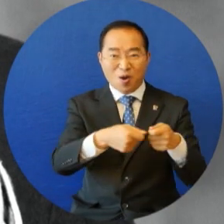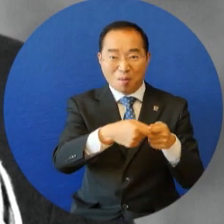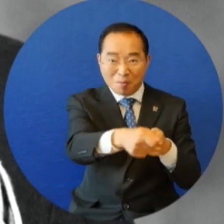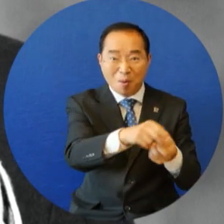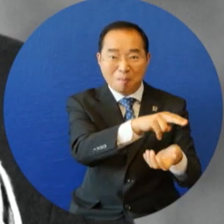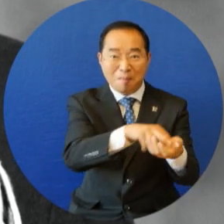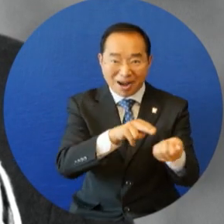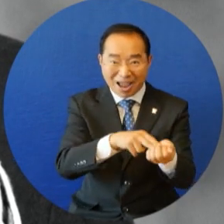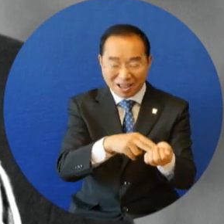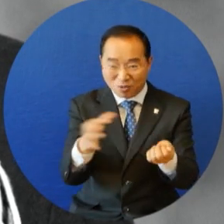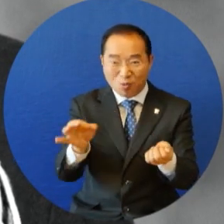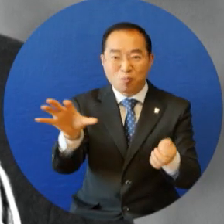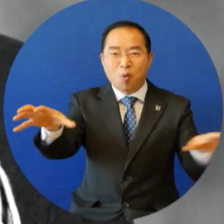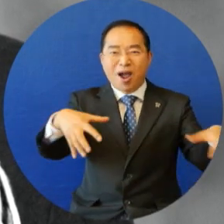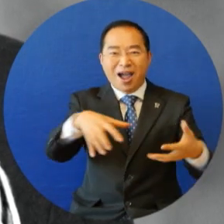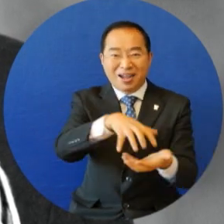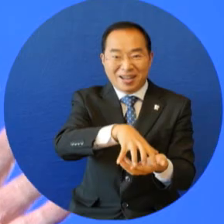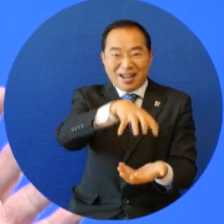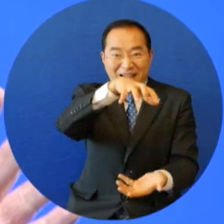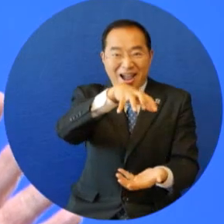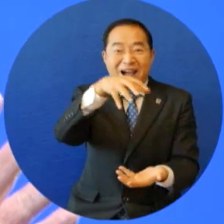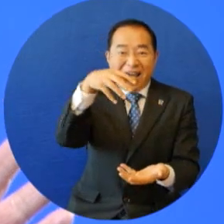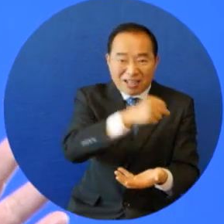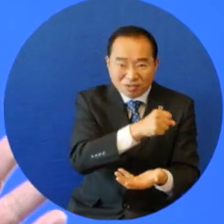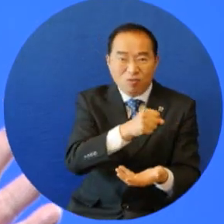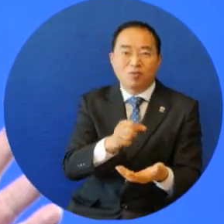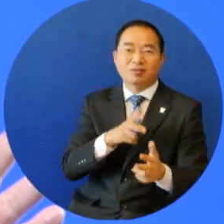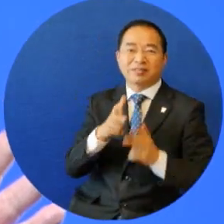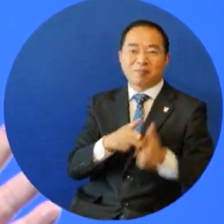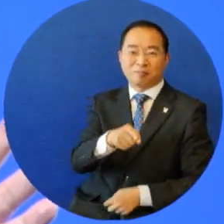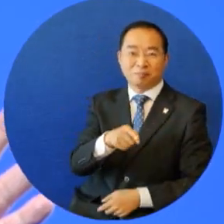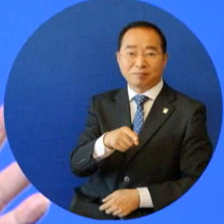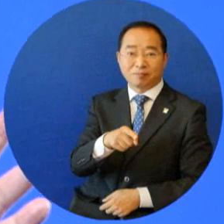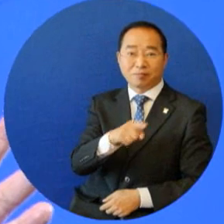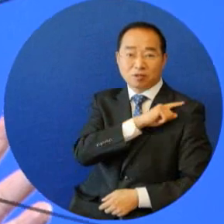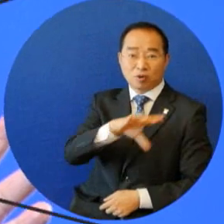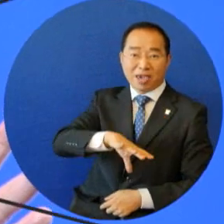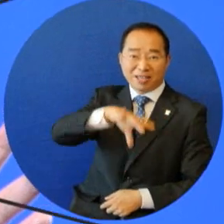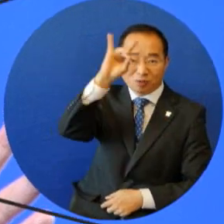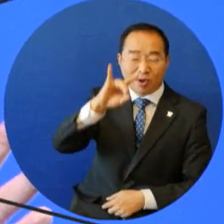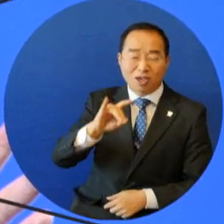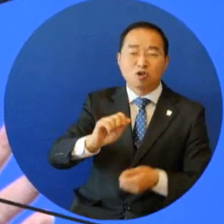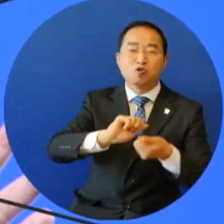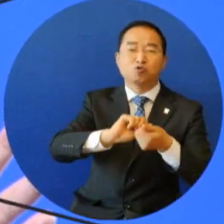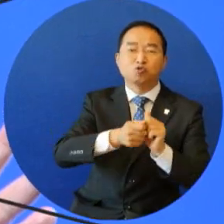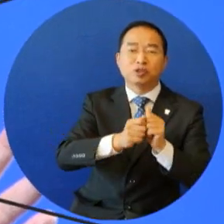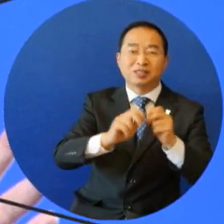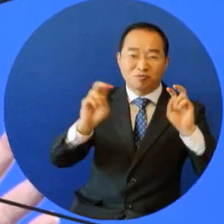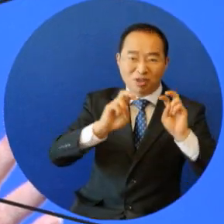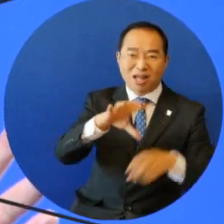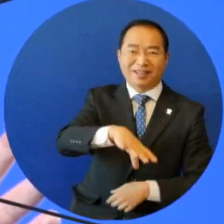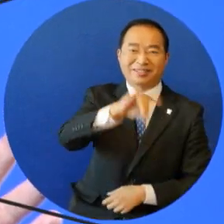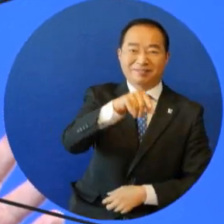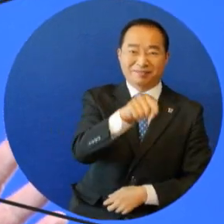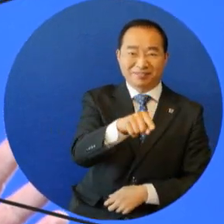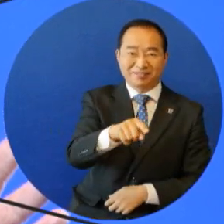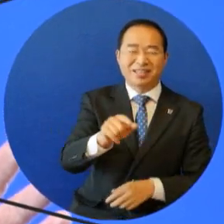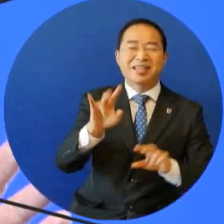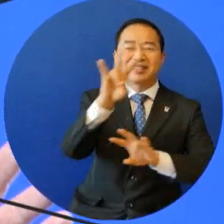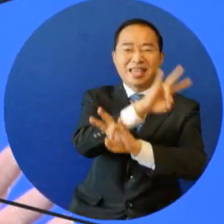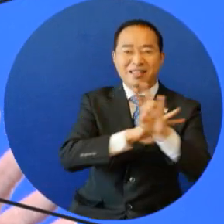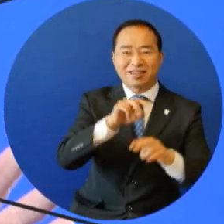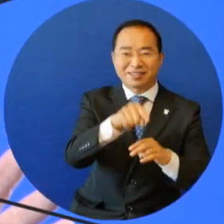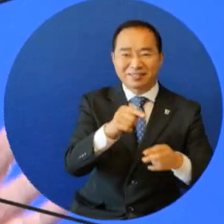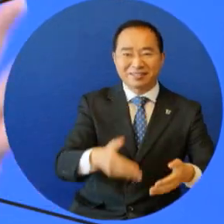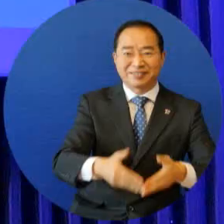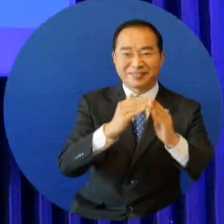회사를 설립을 합니다. 이래서 세계 최초의 근대적 의미의 주식회사가 네덜란드에서